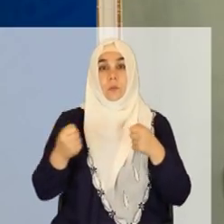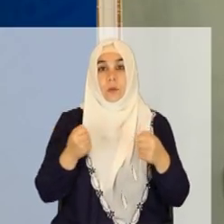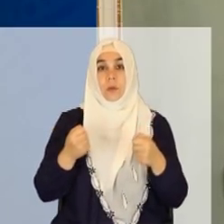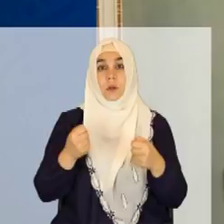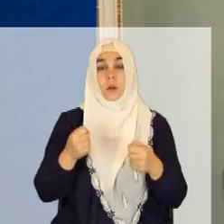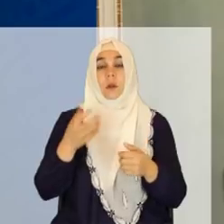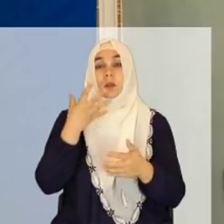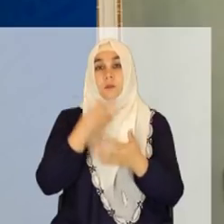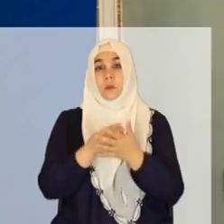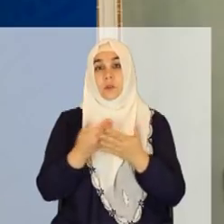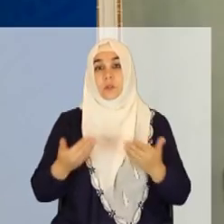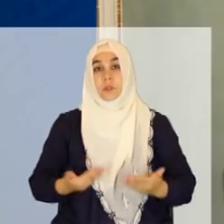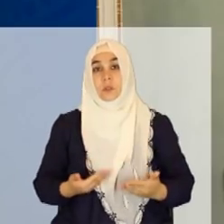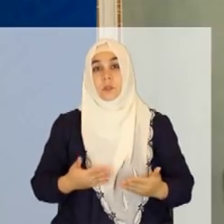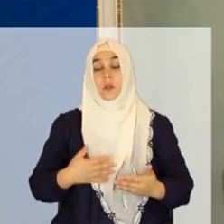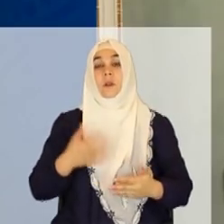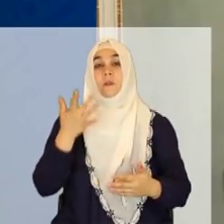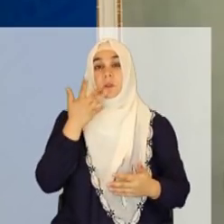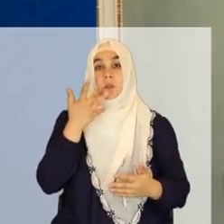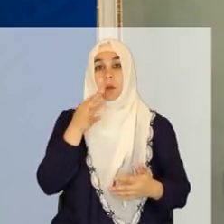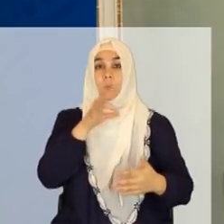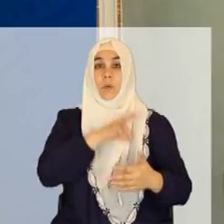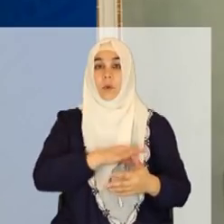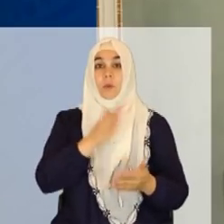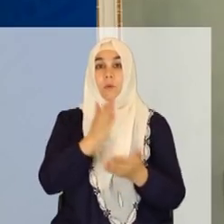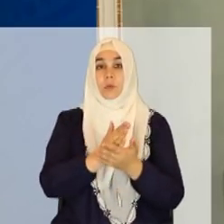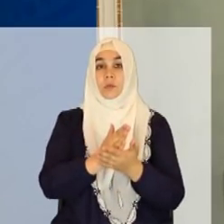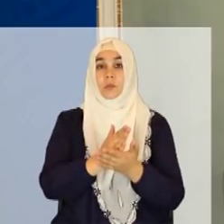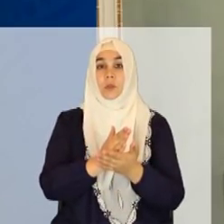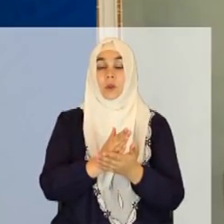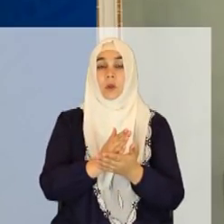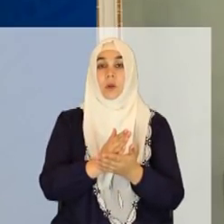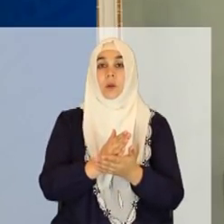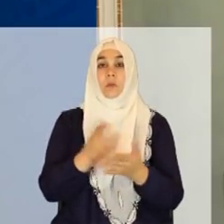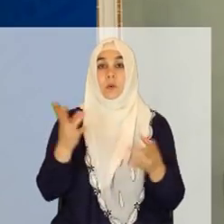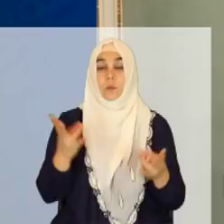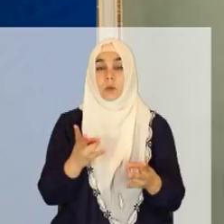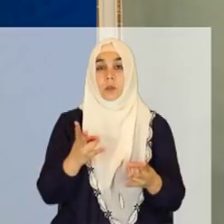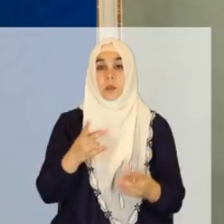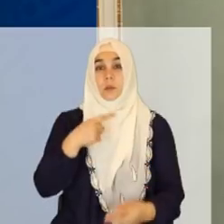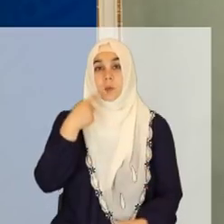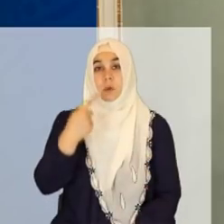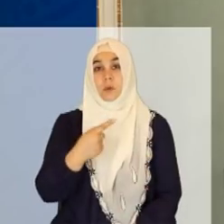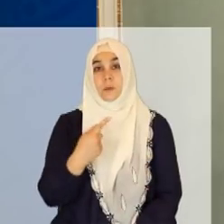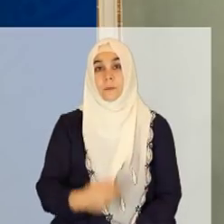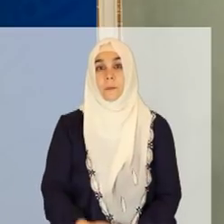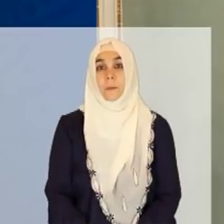umr bo'yi unga foyda berib yurishiga kerak bo'ladigan omillardan bir omil ekan.